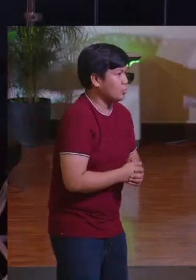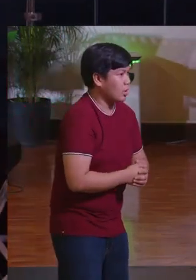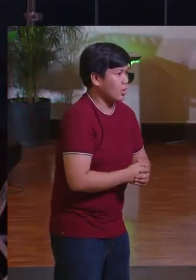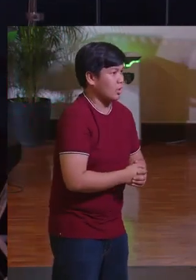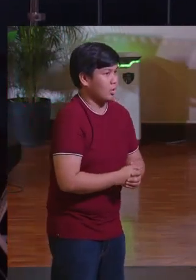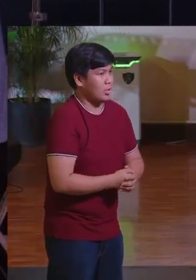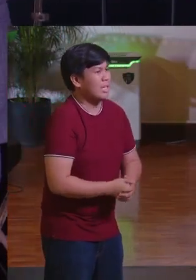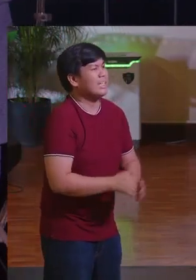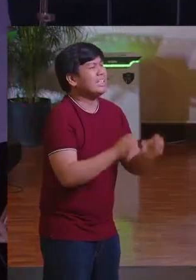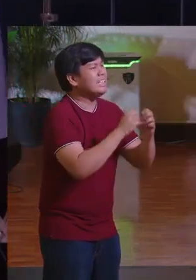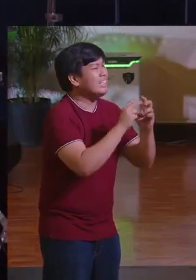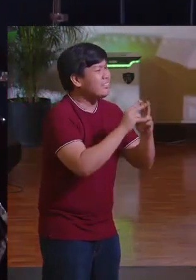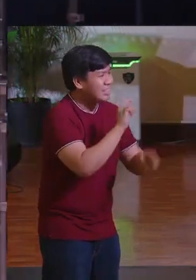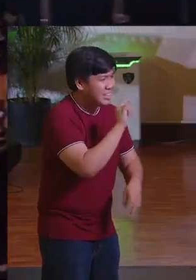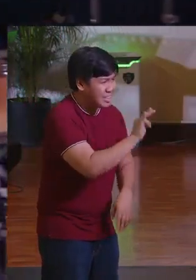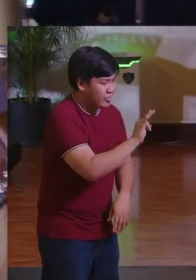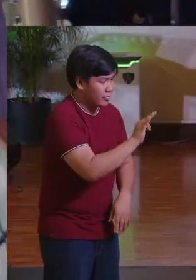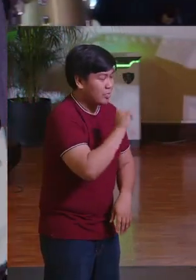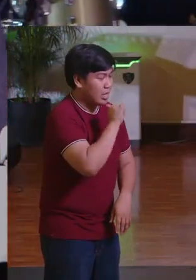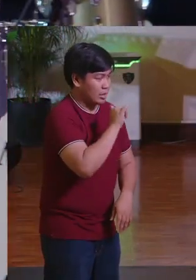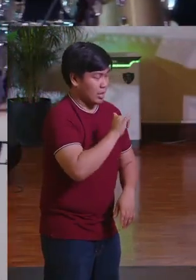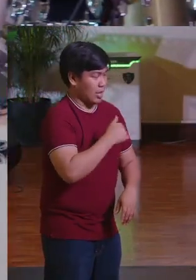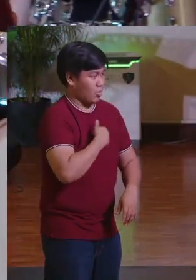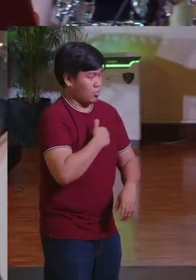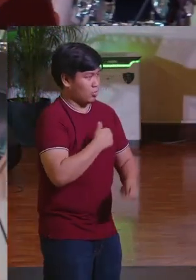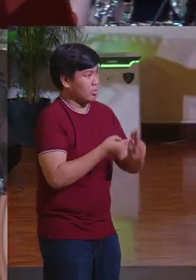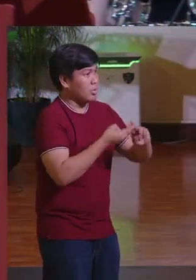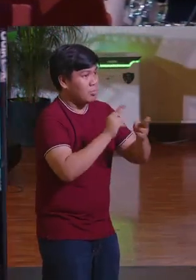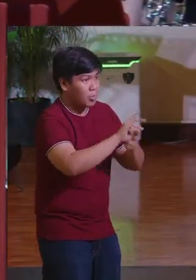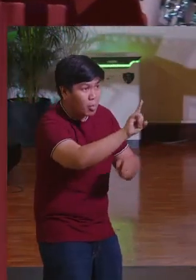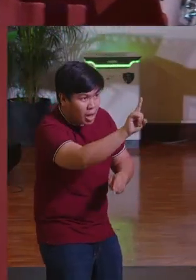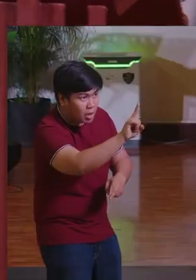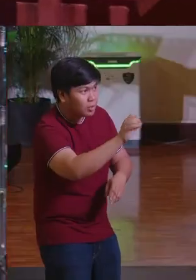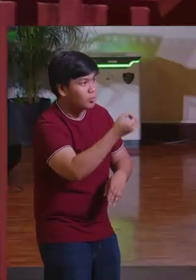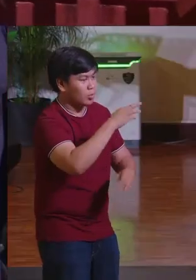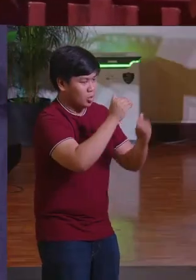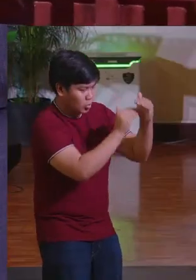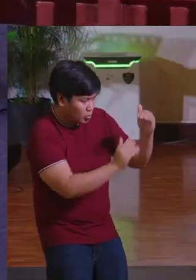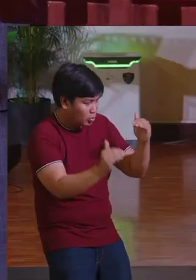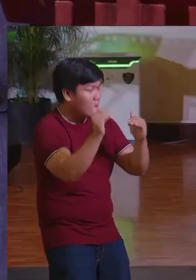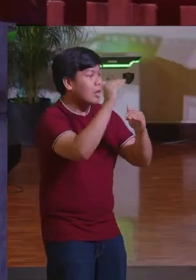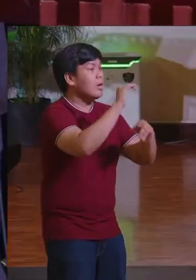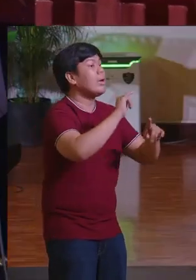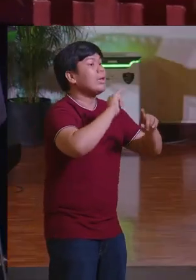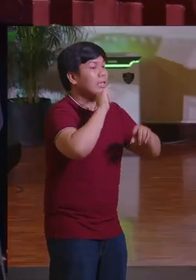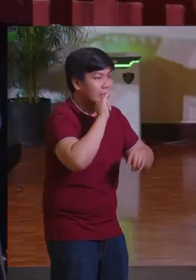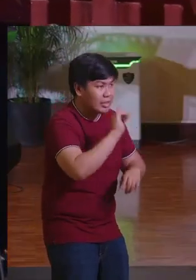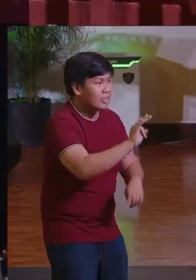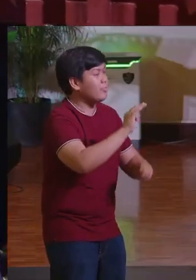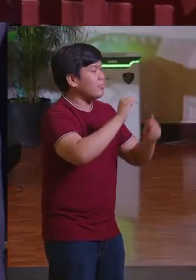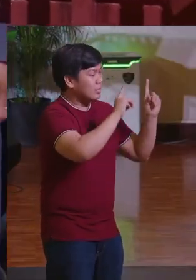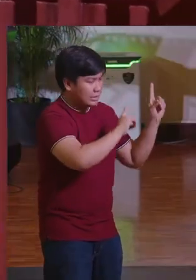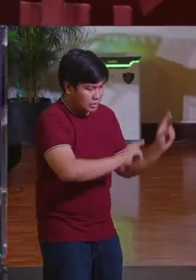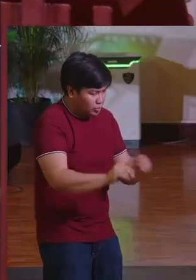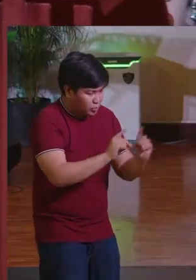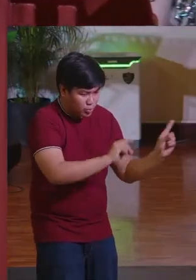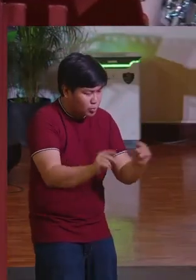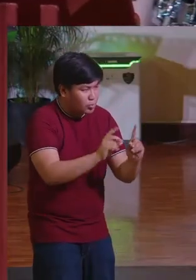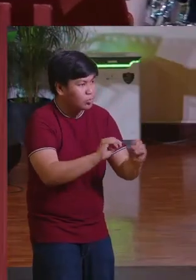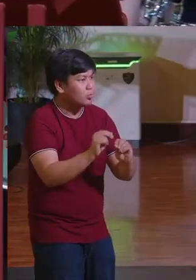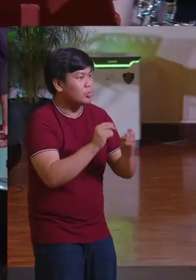pinaka nasa taas ng iyong organisasyon, it doesn't matter. For as long as you're doing everything to please God alone, no one